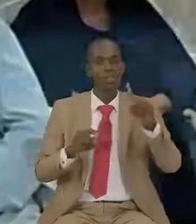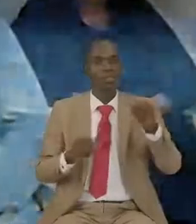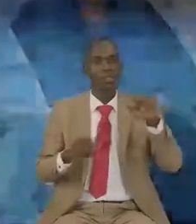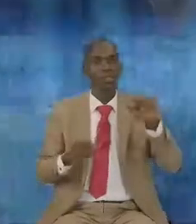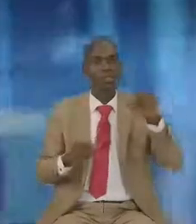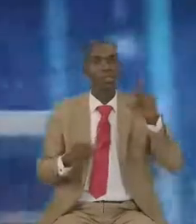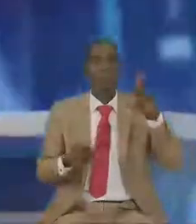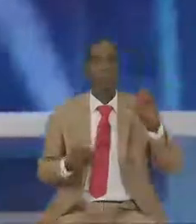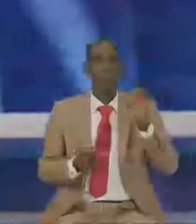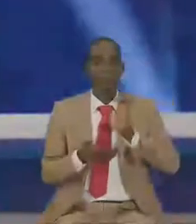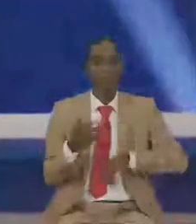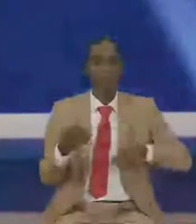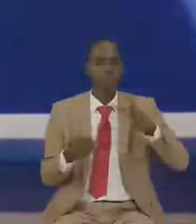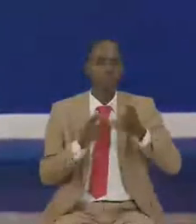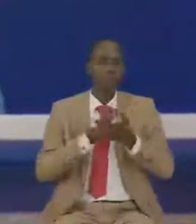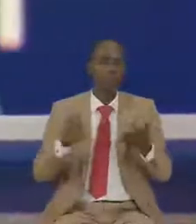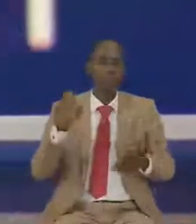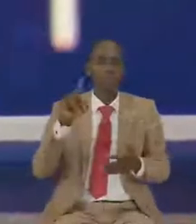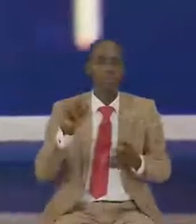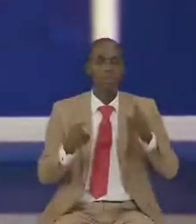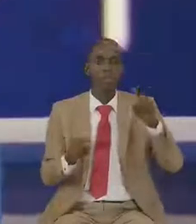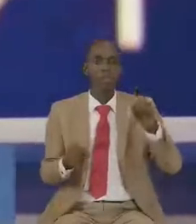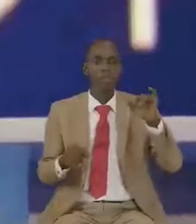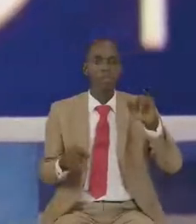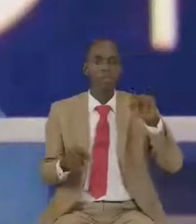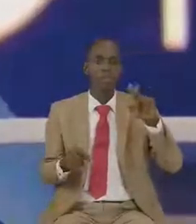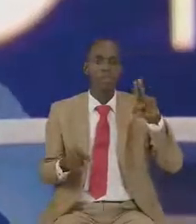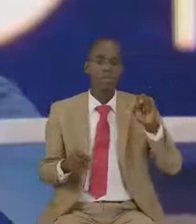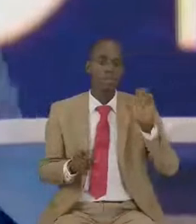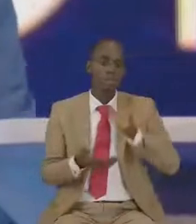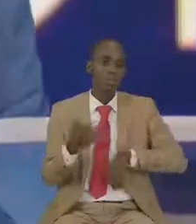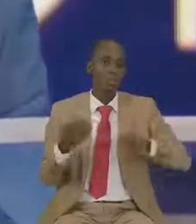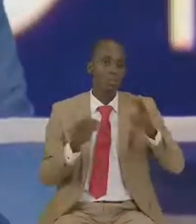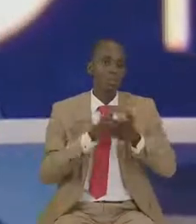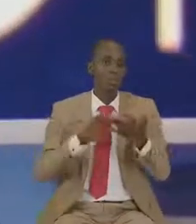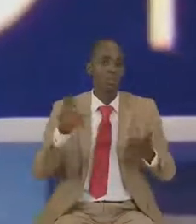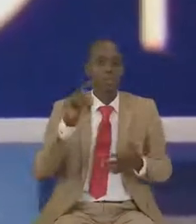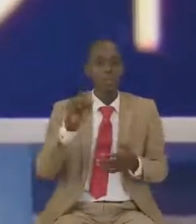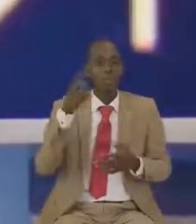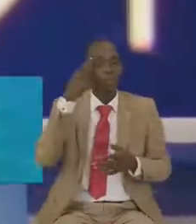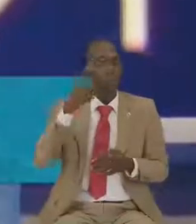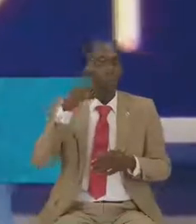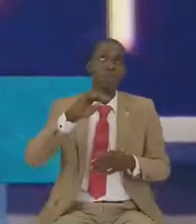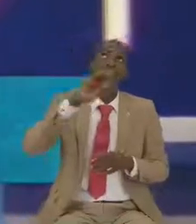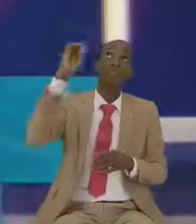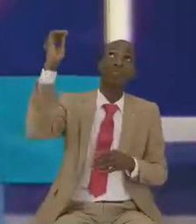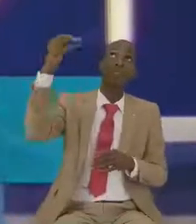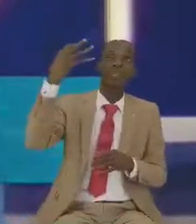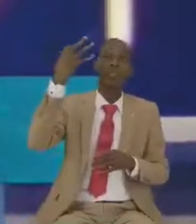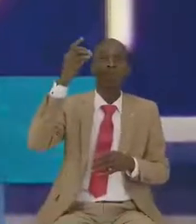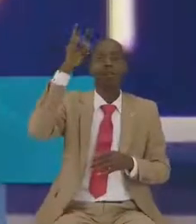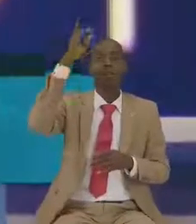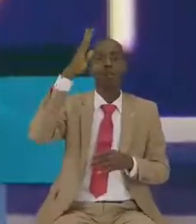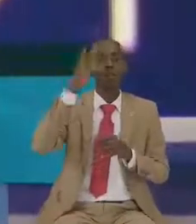chaque génération. Voyons Tite, chapitre 2, verset